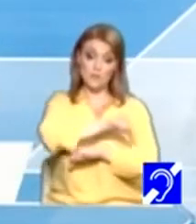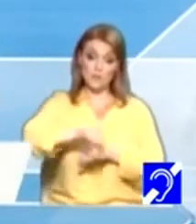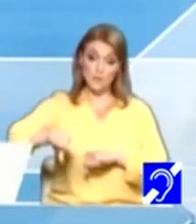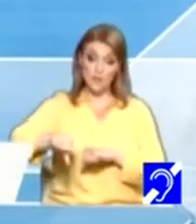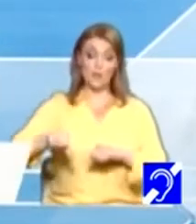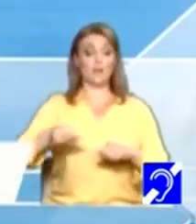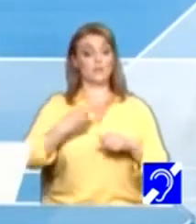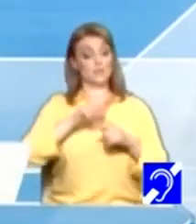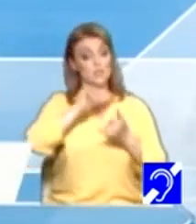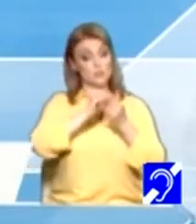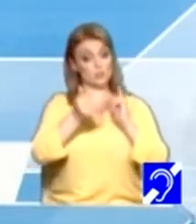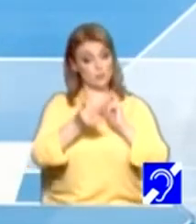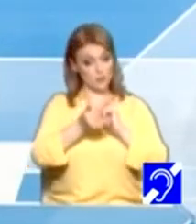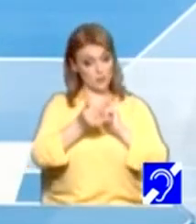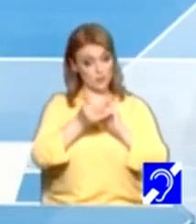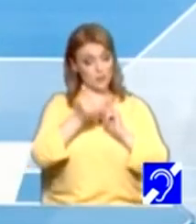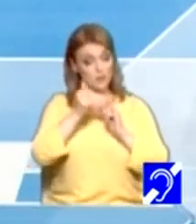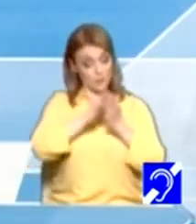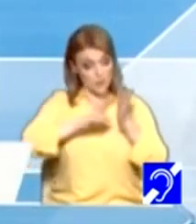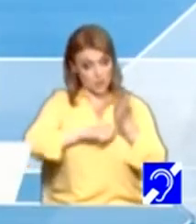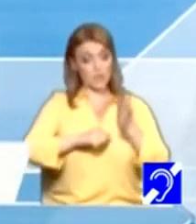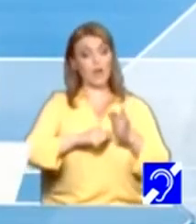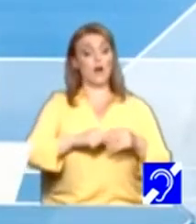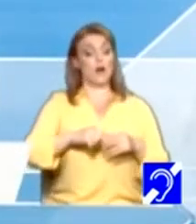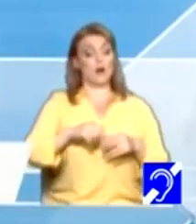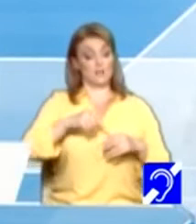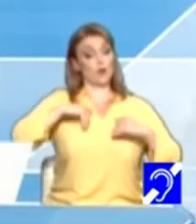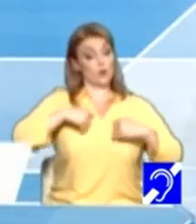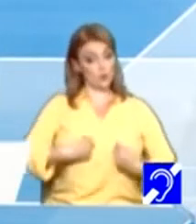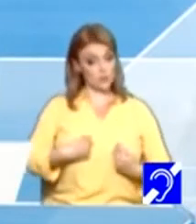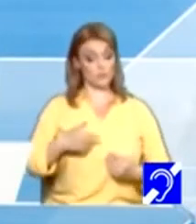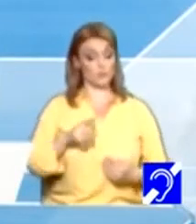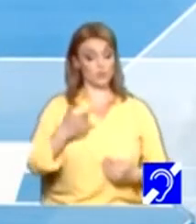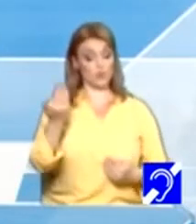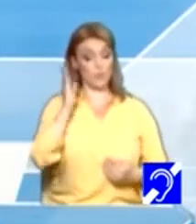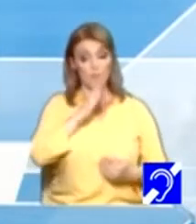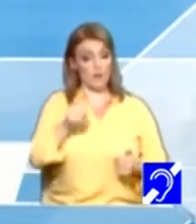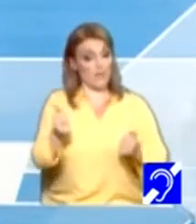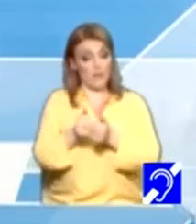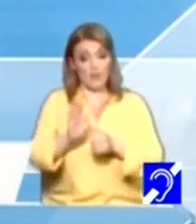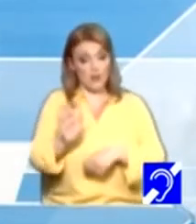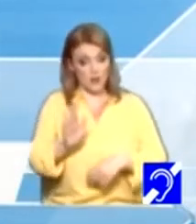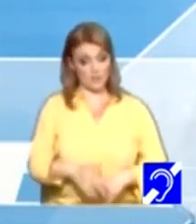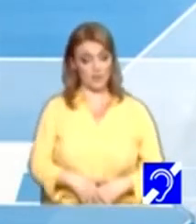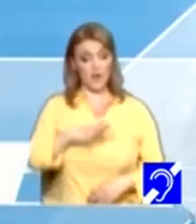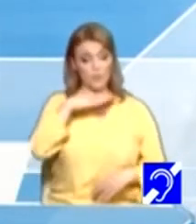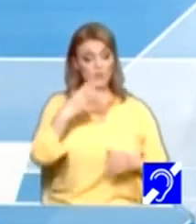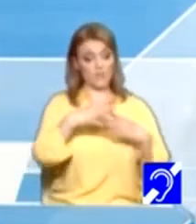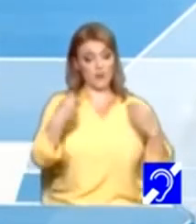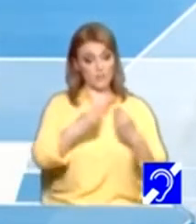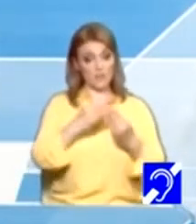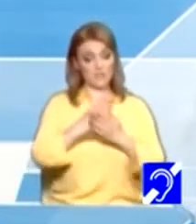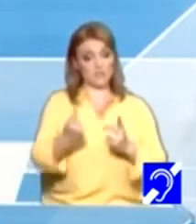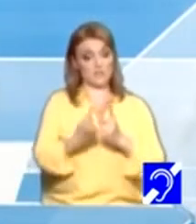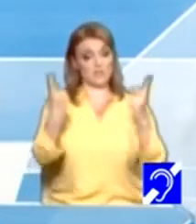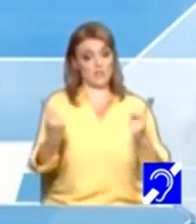asta e foarte tristă că nu o poate avea alături. Sunt multe alte familii care sunt despărțite.